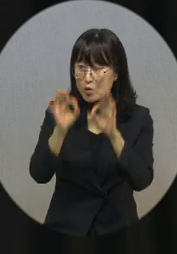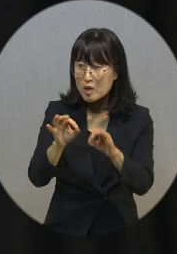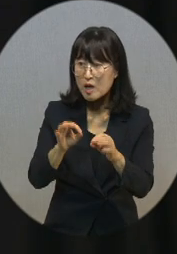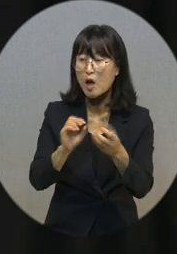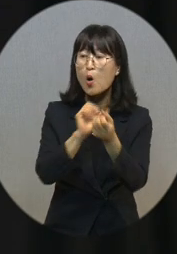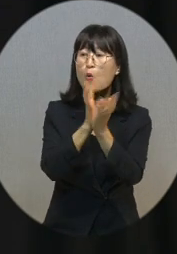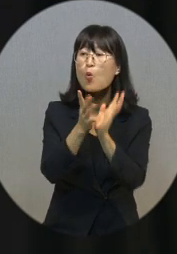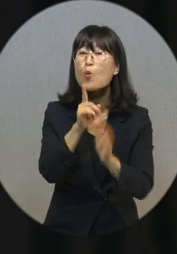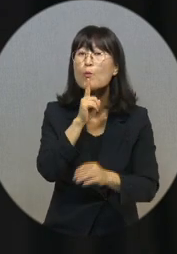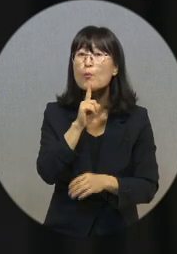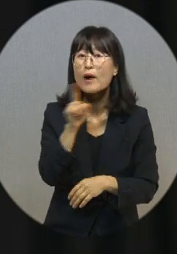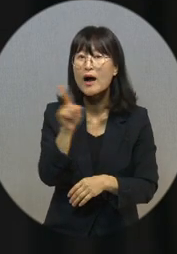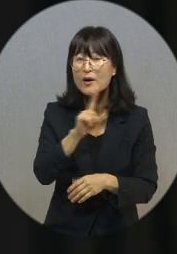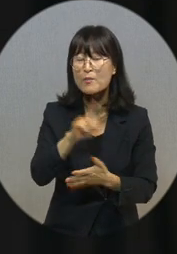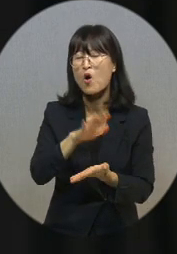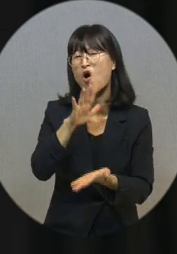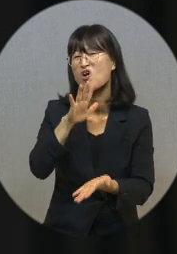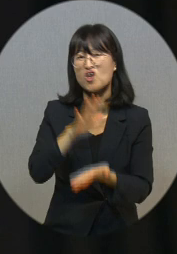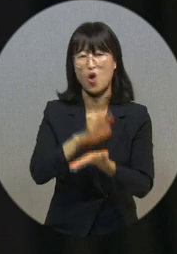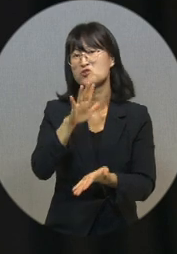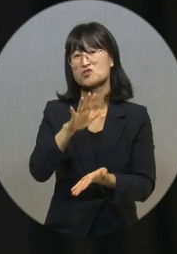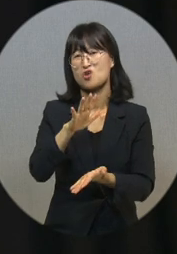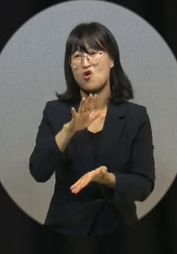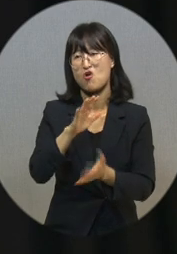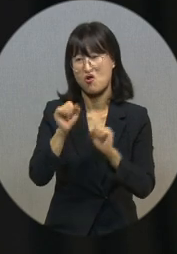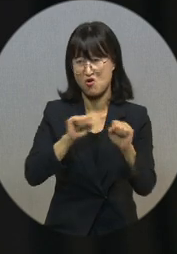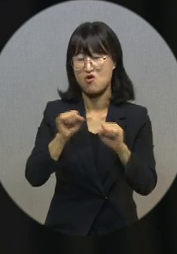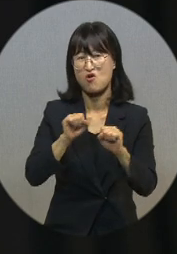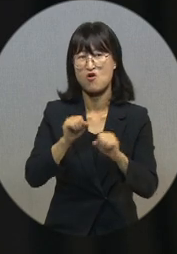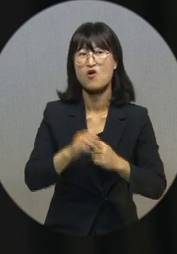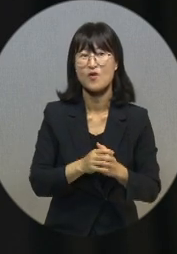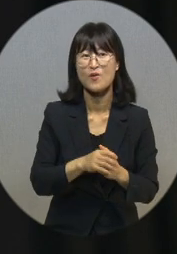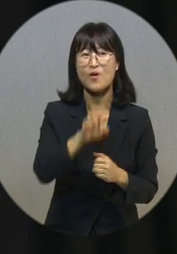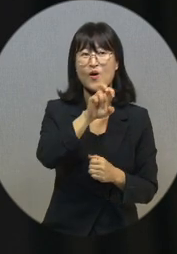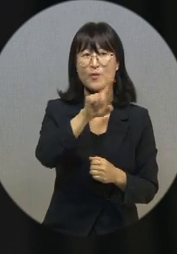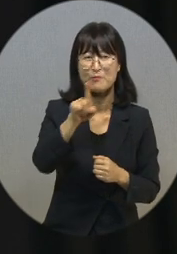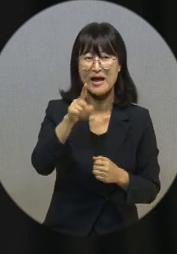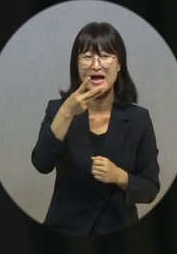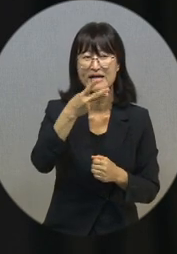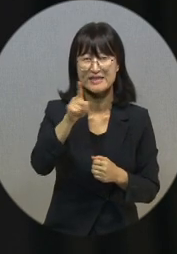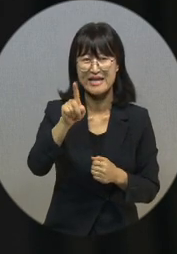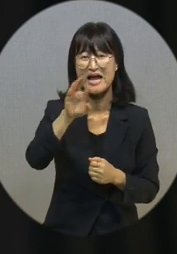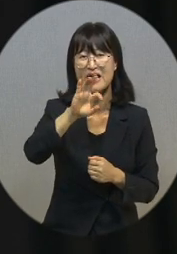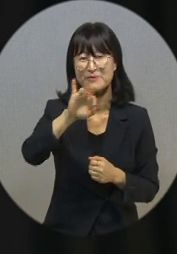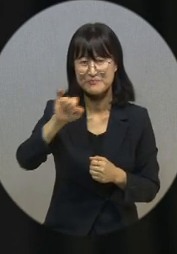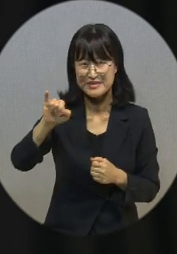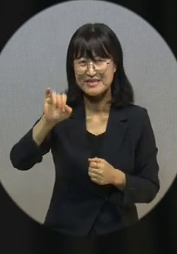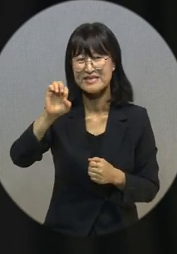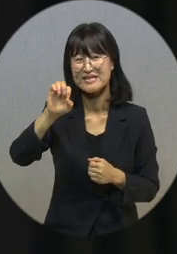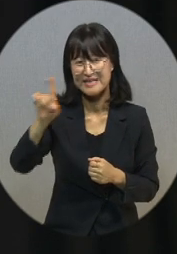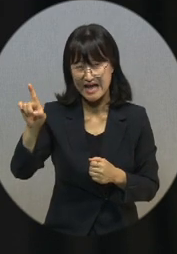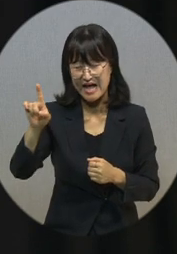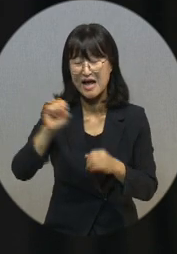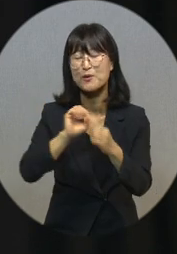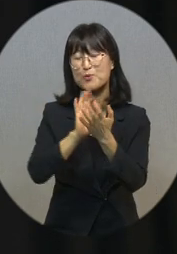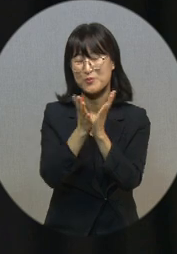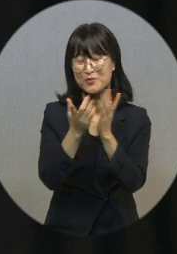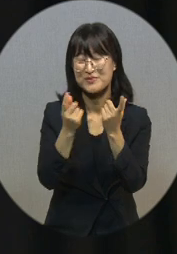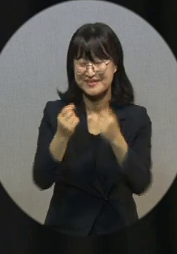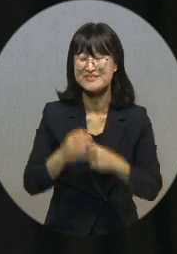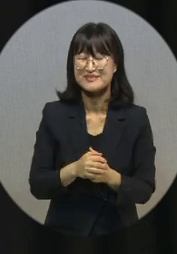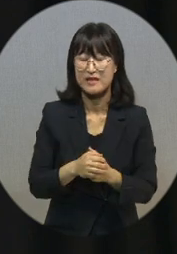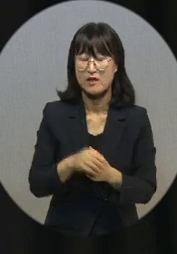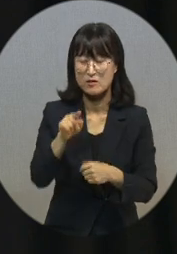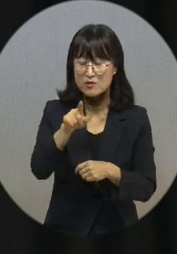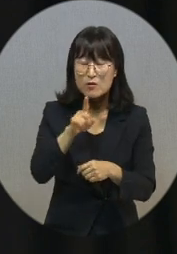네. 열정이라는 꽃말이더라고요. 빨간 장미? 마타피아라는 꽃입니다. 마타피아? 네. 그래서 저도